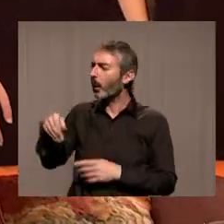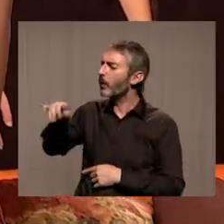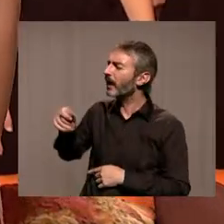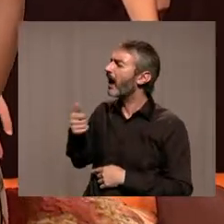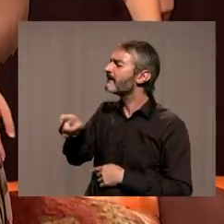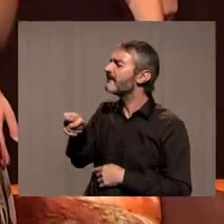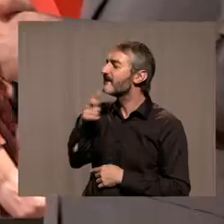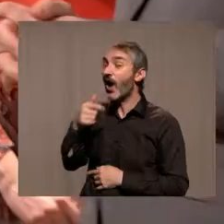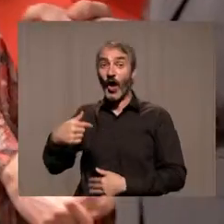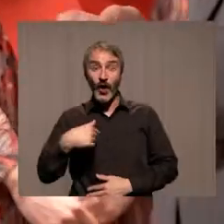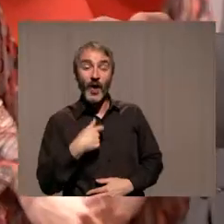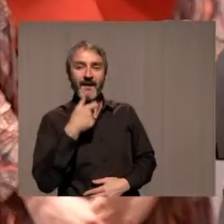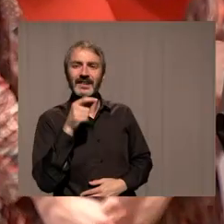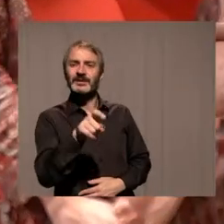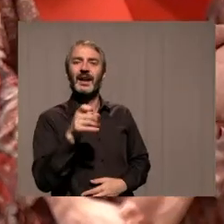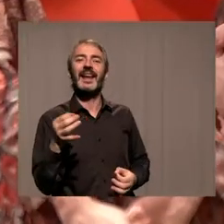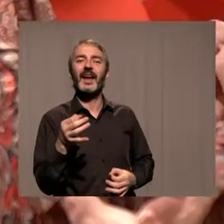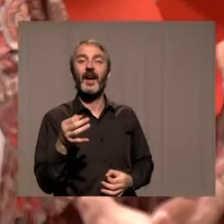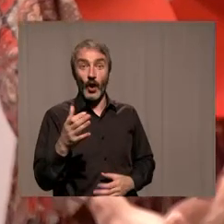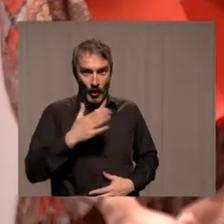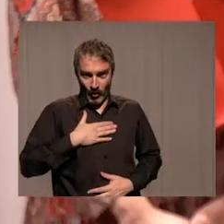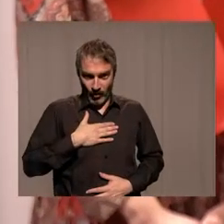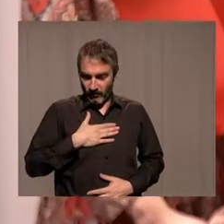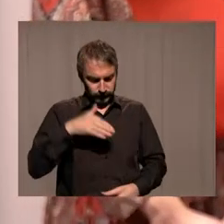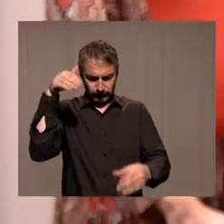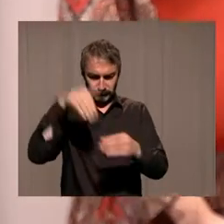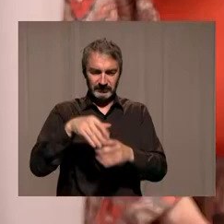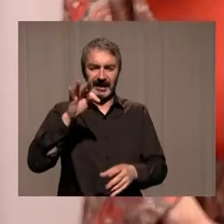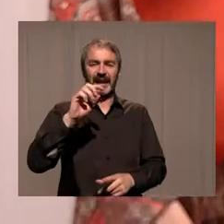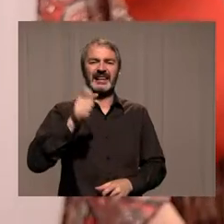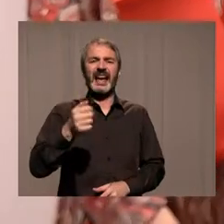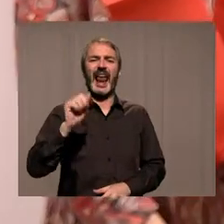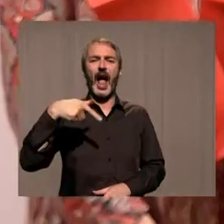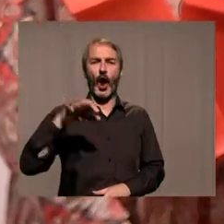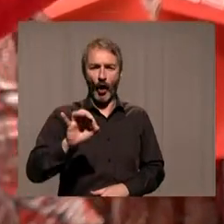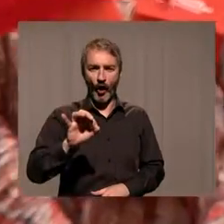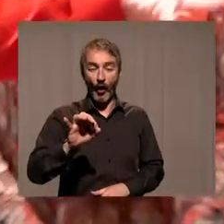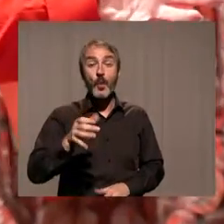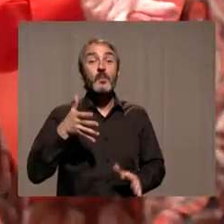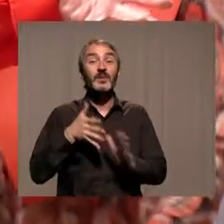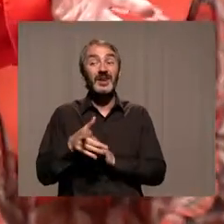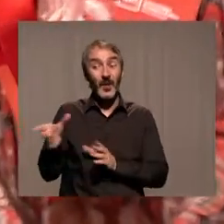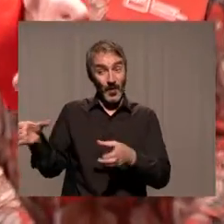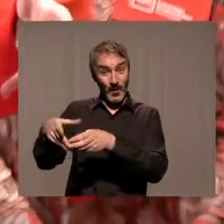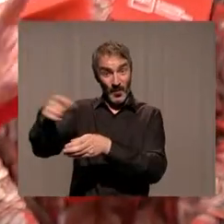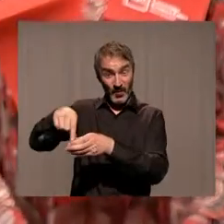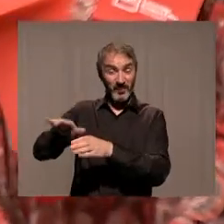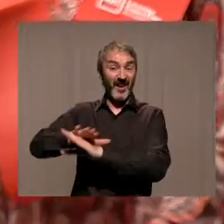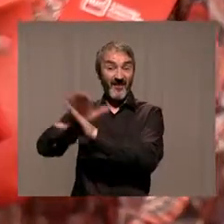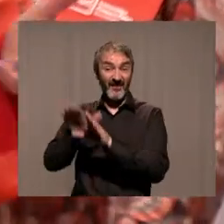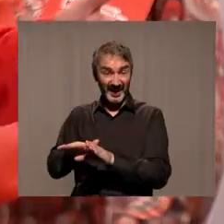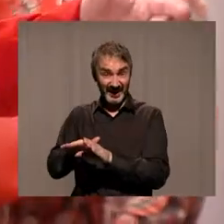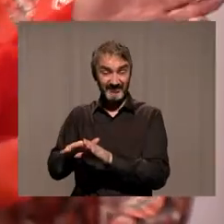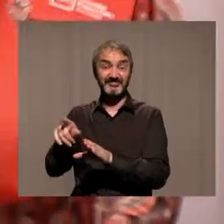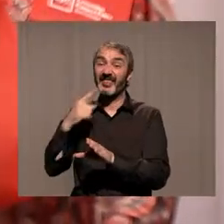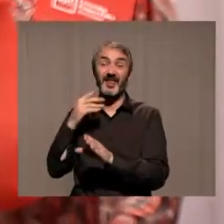triaries? Jo crec que aquest any hem de... Vaja, jo votaré pel Charango, perquè si ells acaben la carrera i els